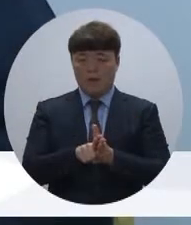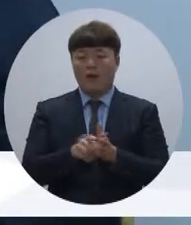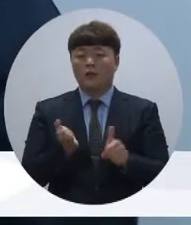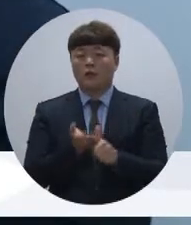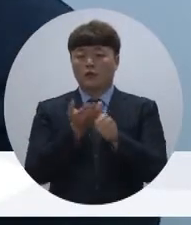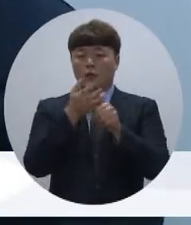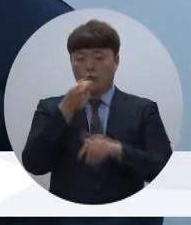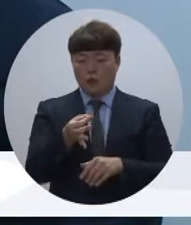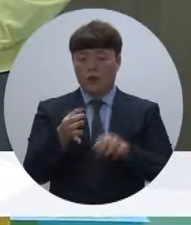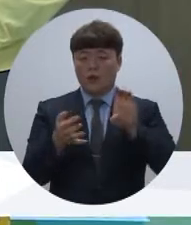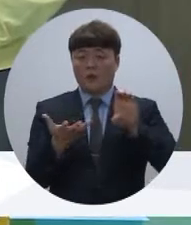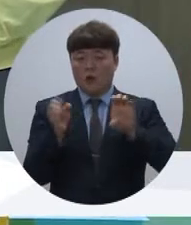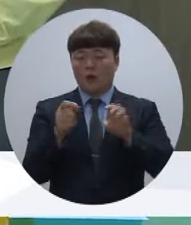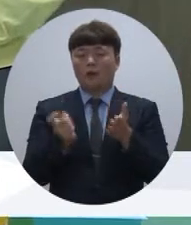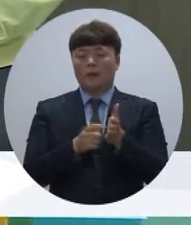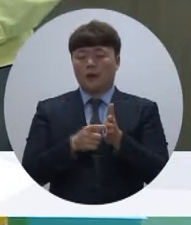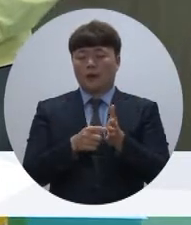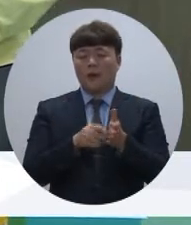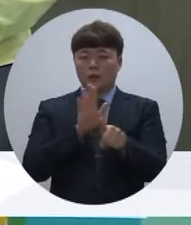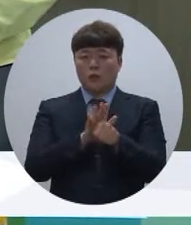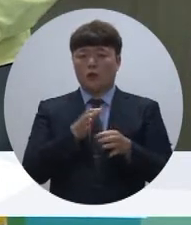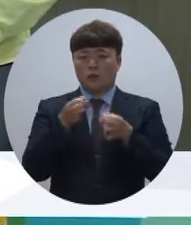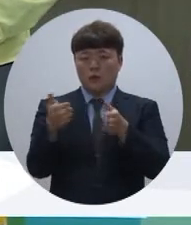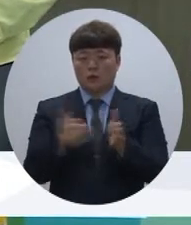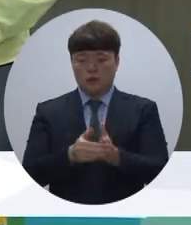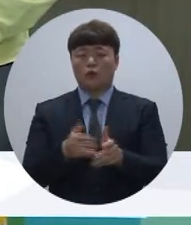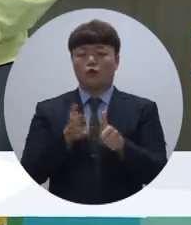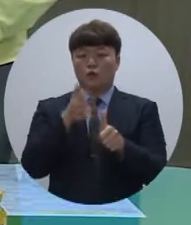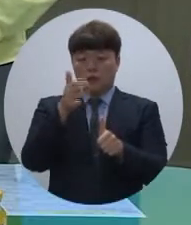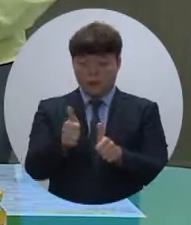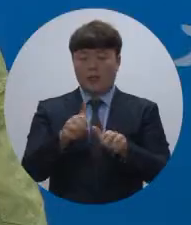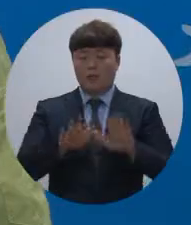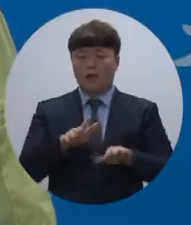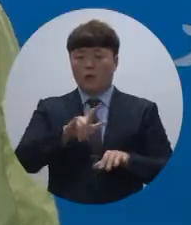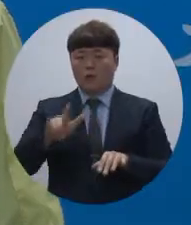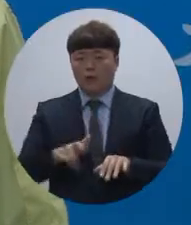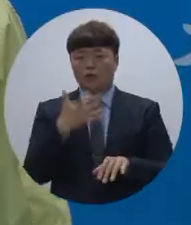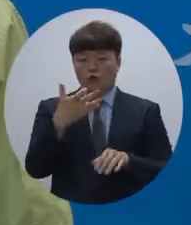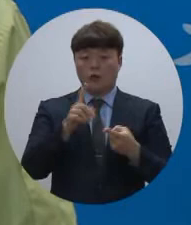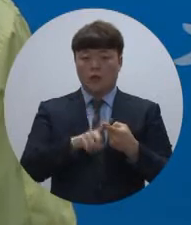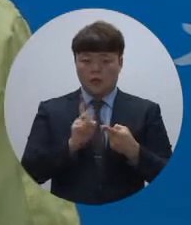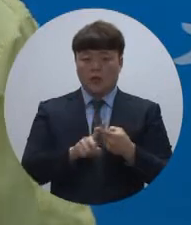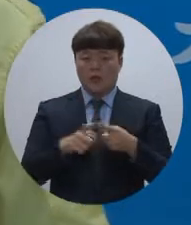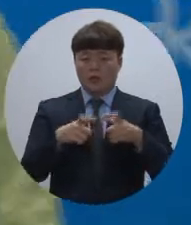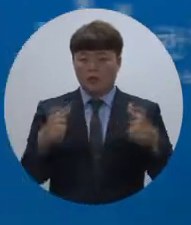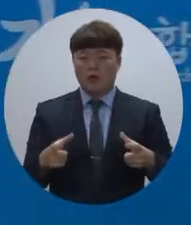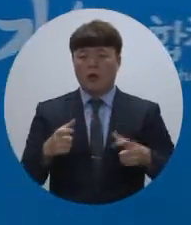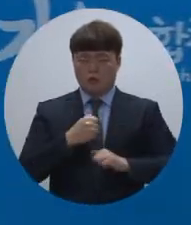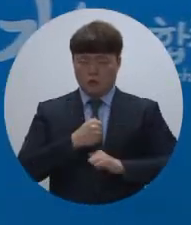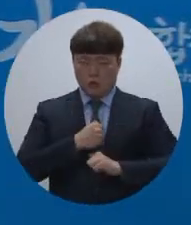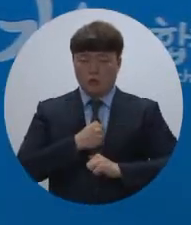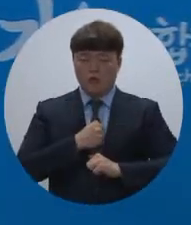소상공인 육성기금 40억 원을 긴급 지원합니다. 문준희 군수는 코로나19로부터 지역을 지키기 위해